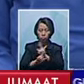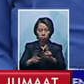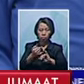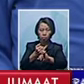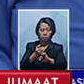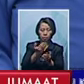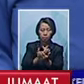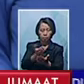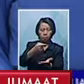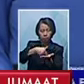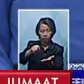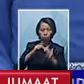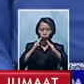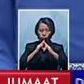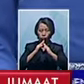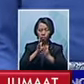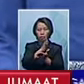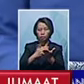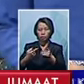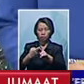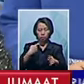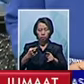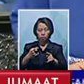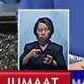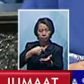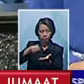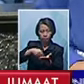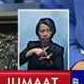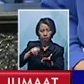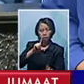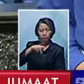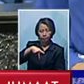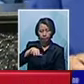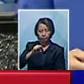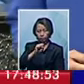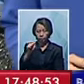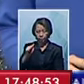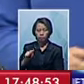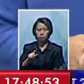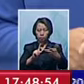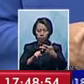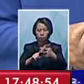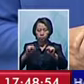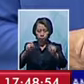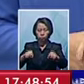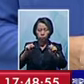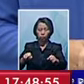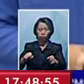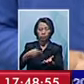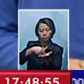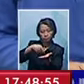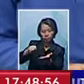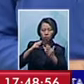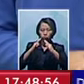perjanjian pembiayaan rumah sebagai sebahagian daripada skop pembiayaan LPPSA. Ketiga, membenarkan